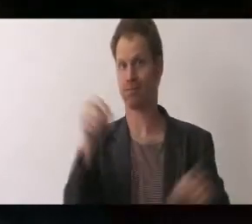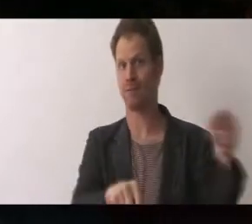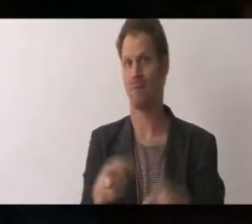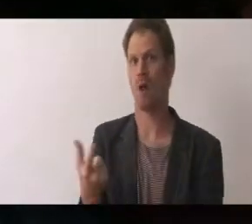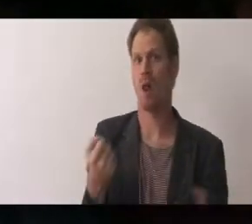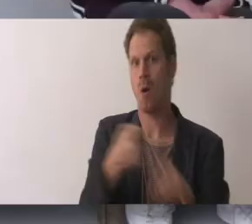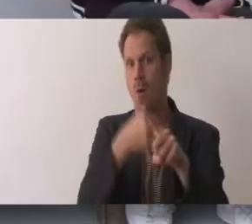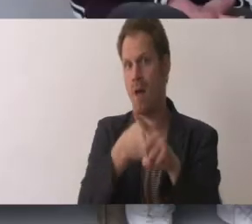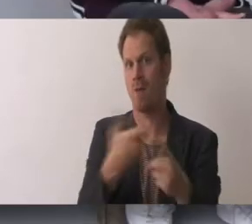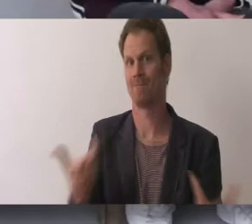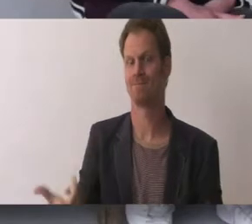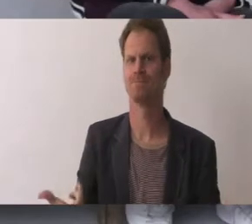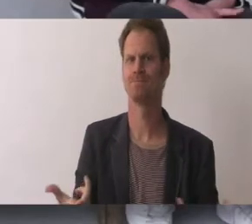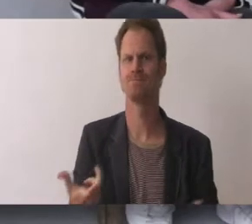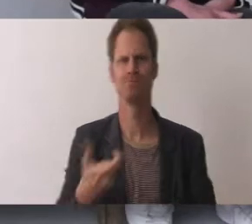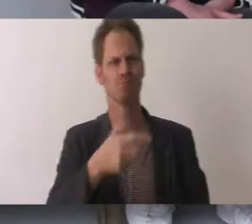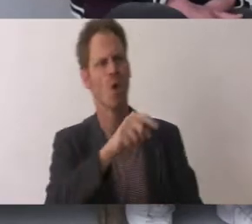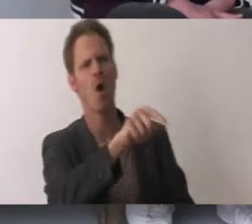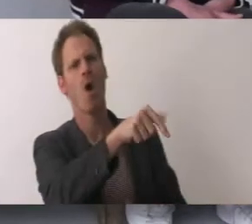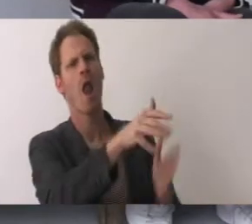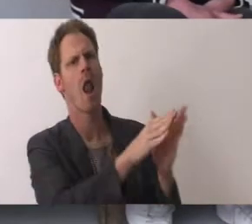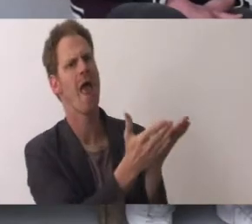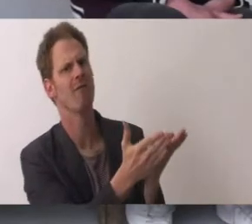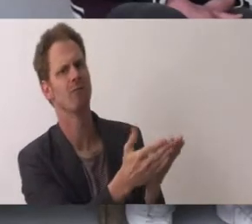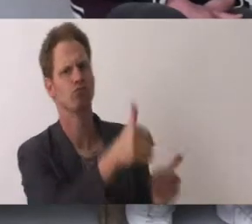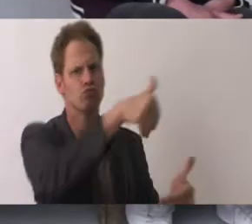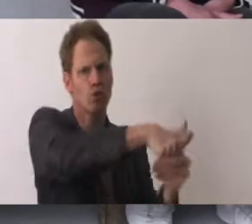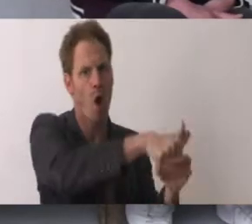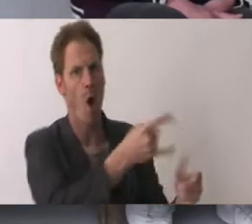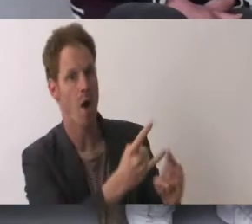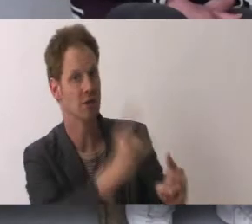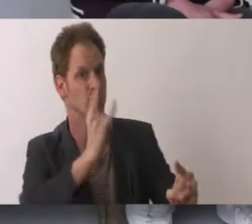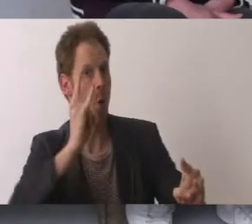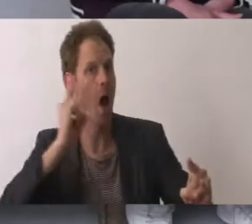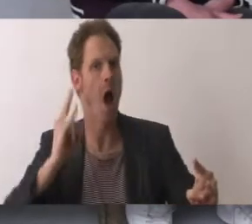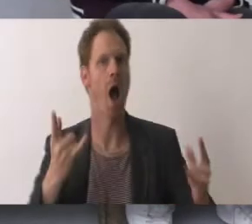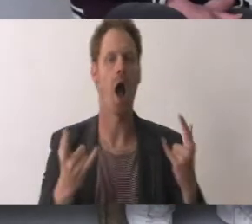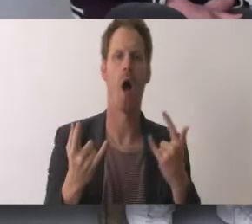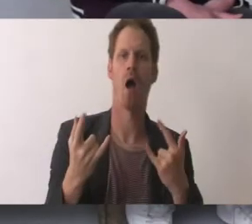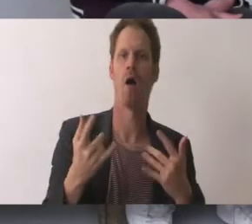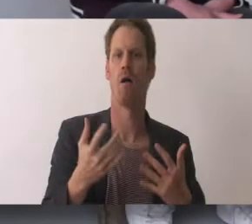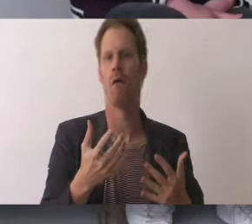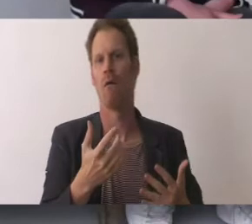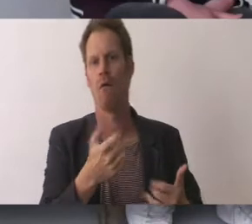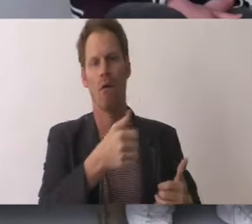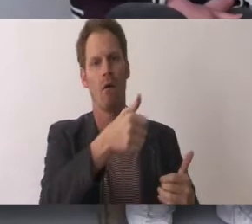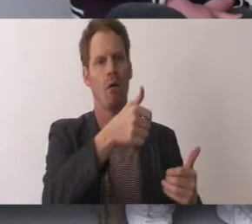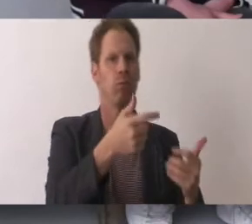cette lutte. Dans le manifeste, en fait, il y tout un historique du mouvement, depuis vraiment le début,